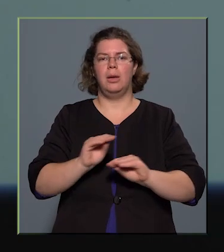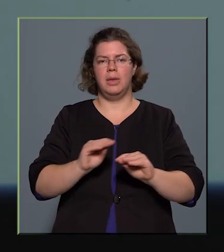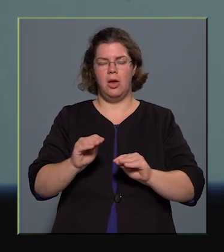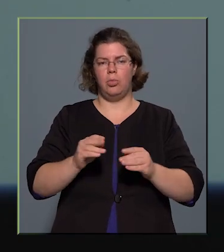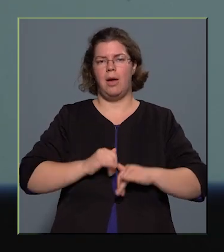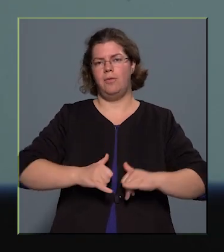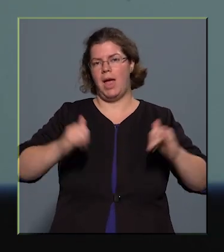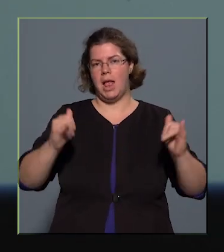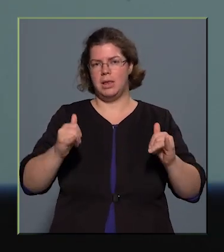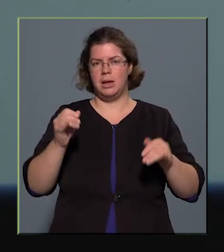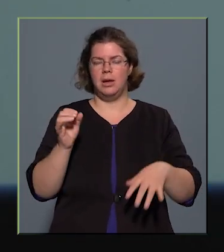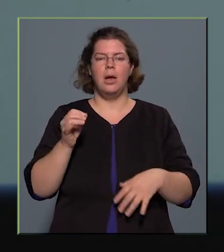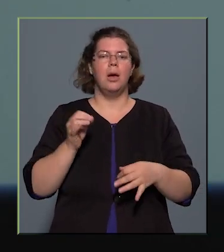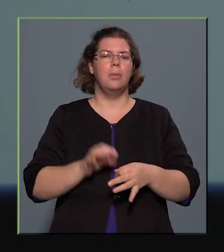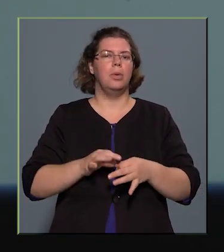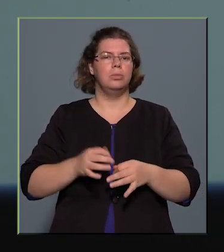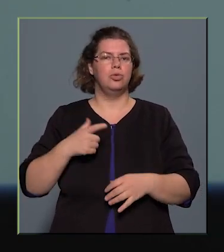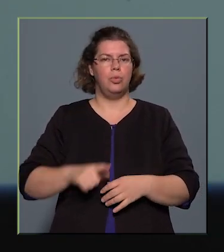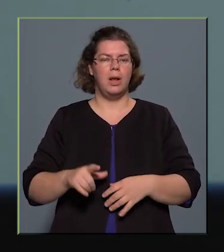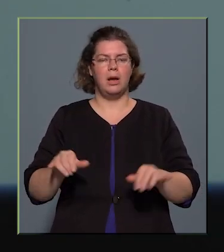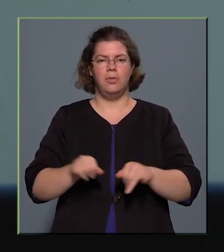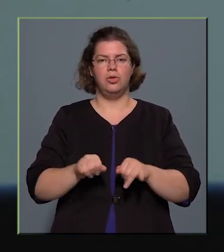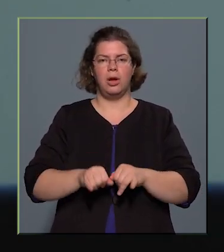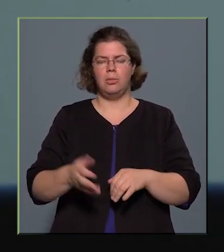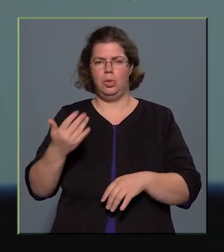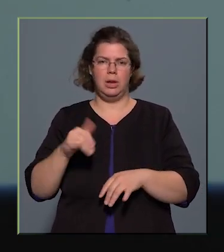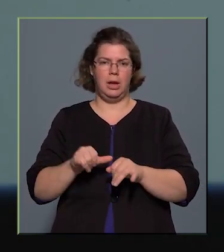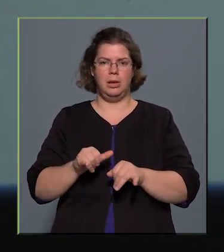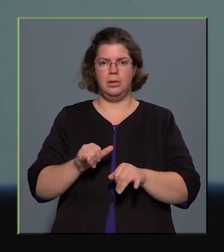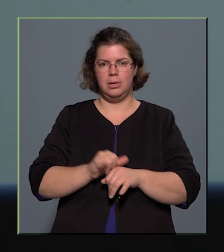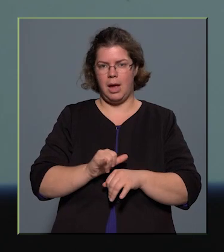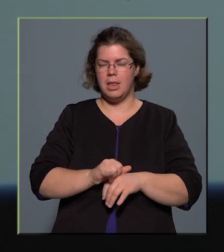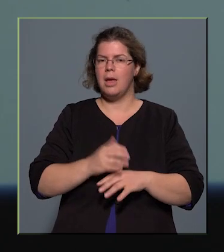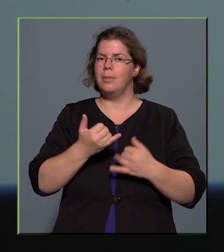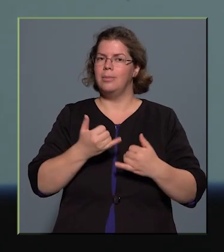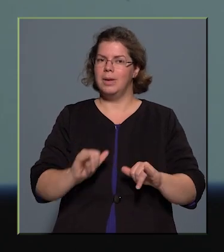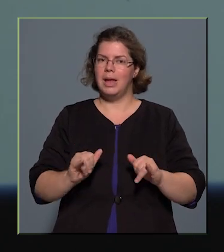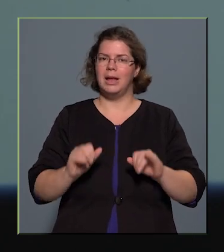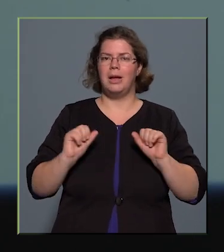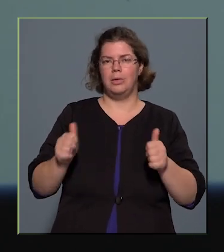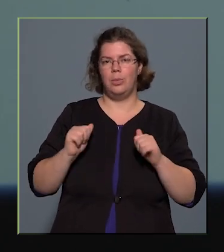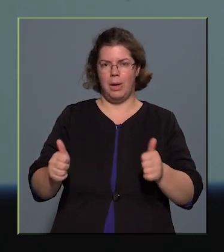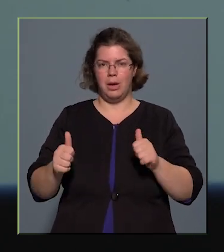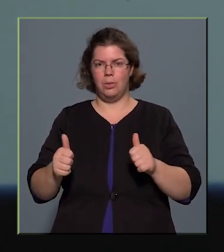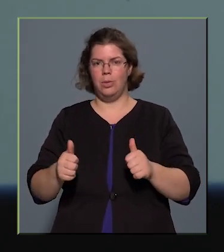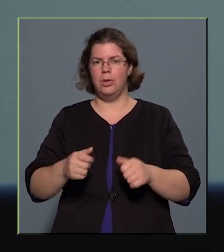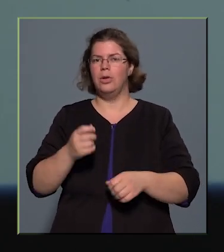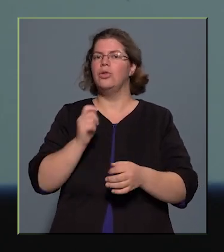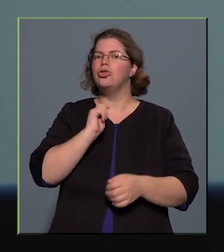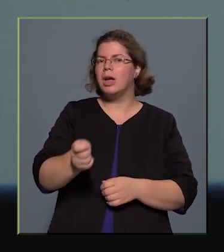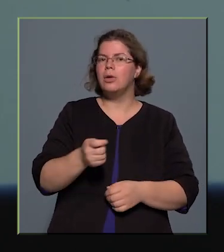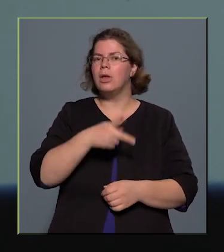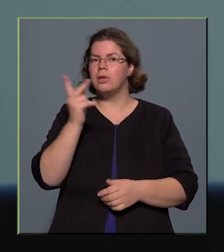és képezni. Pont most voltak a vizsgák egy héten, múlt héten. Vicces módon mindenkinek szuperül sikerült a szakdolgozata, mint kiderült,